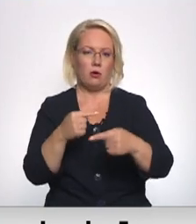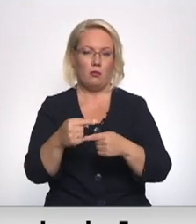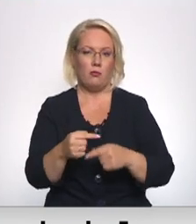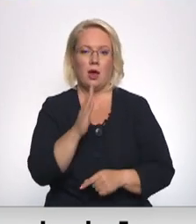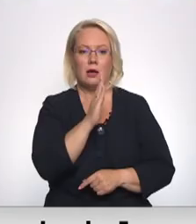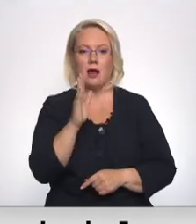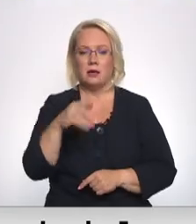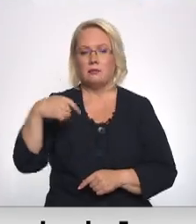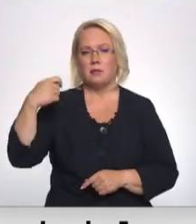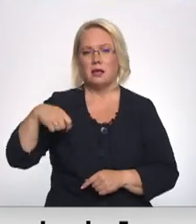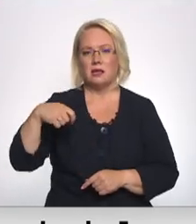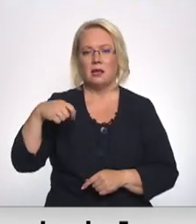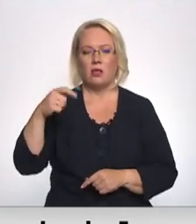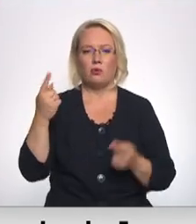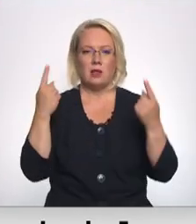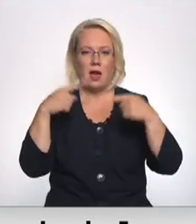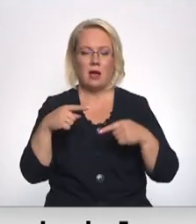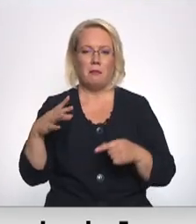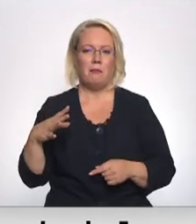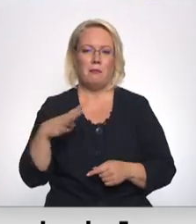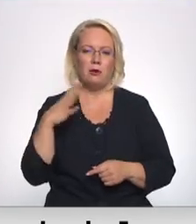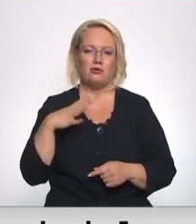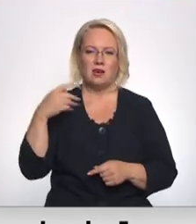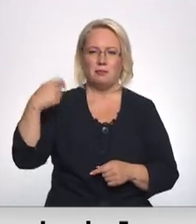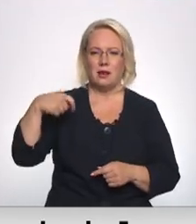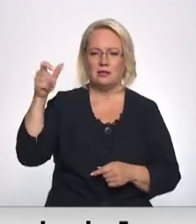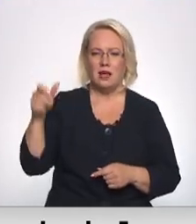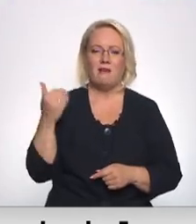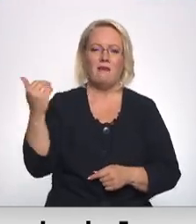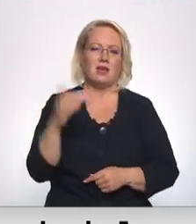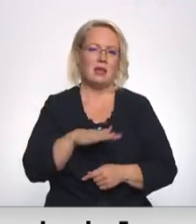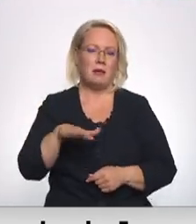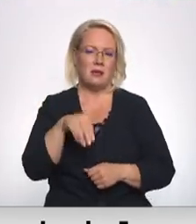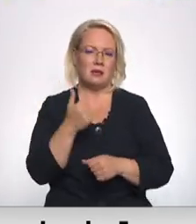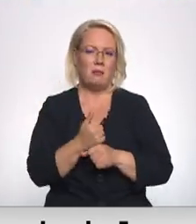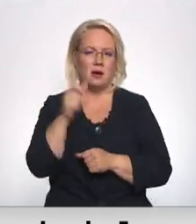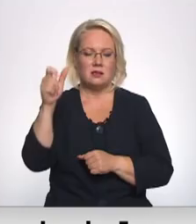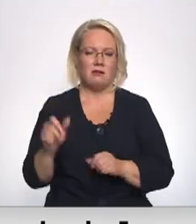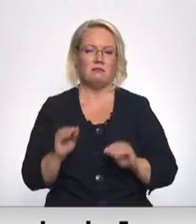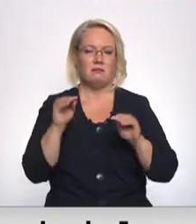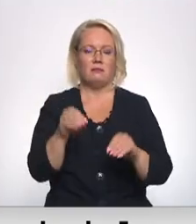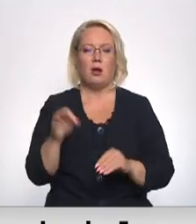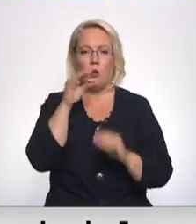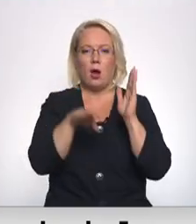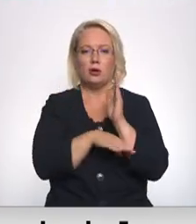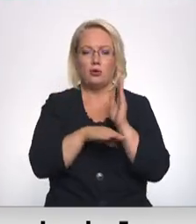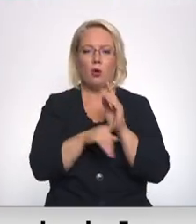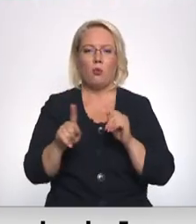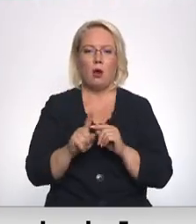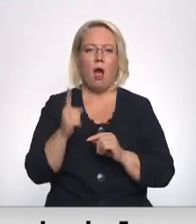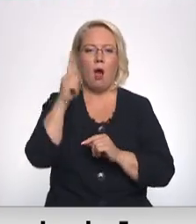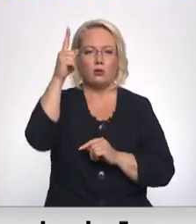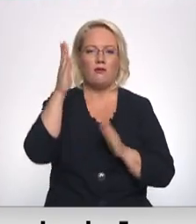Katras prezidentūras laikam par godu eksprezidents vai kāds no viņa dzimtas pārstāvjiem iestādīja ozolu, kur augstums varētu